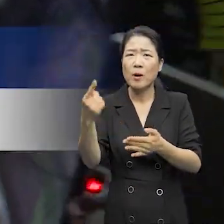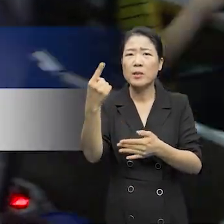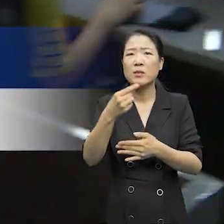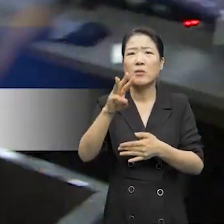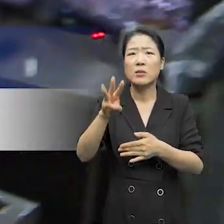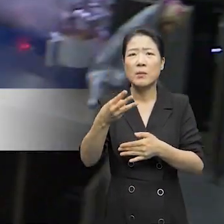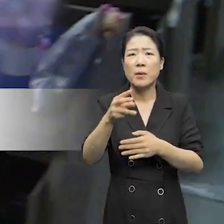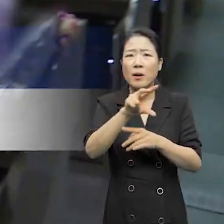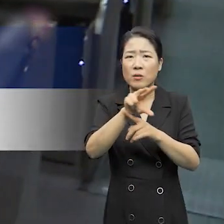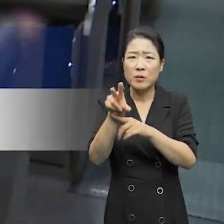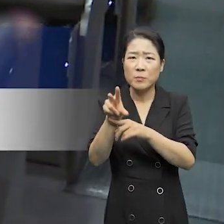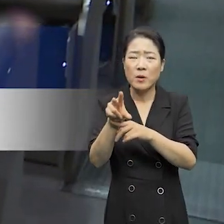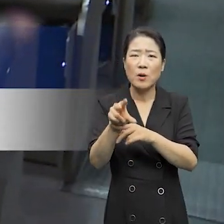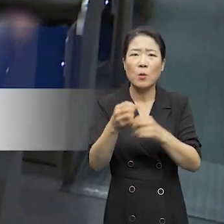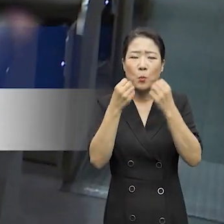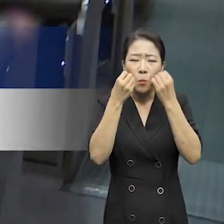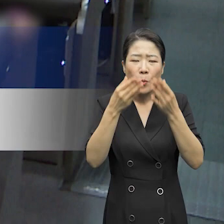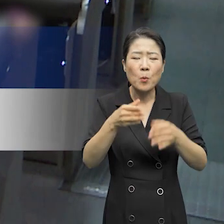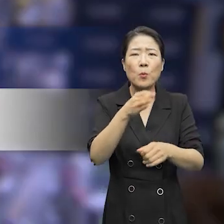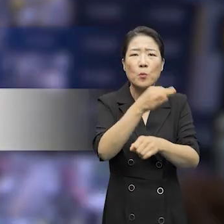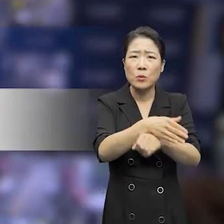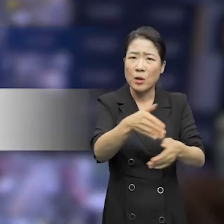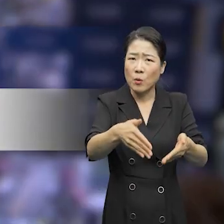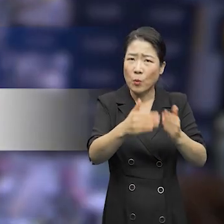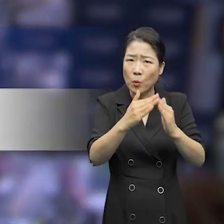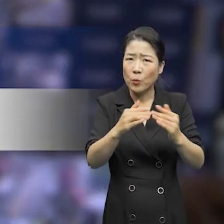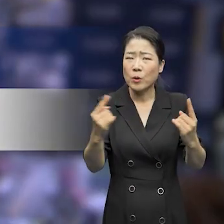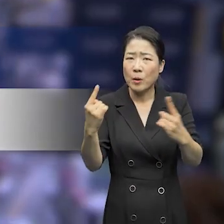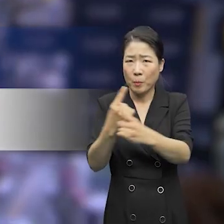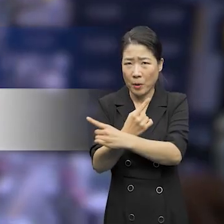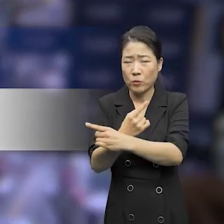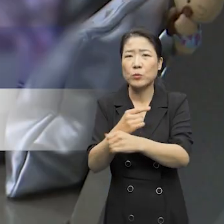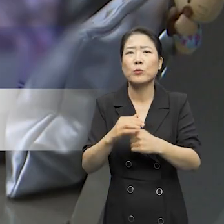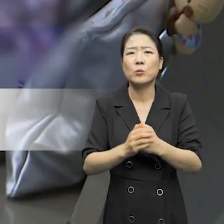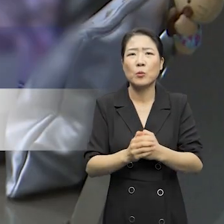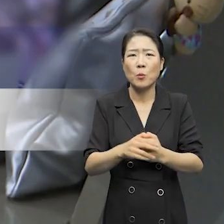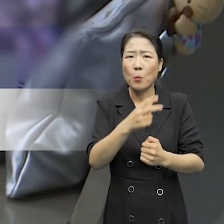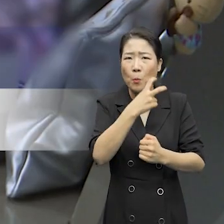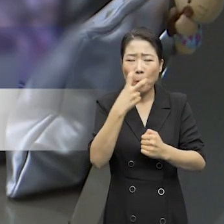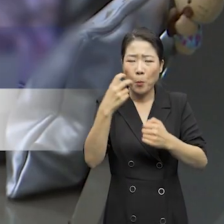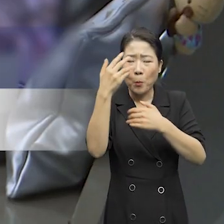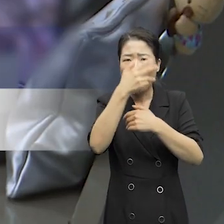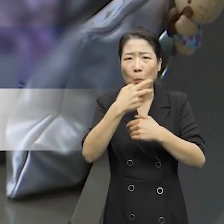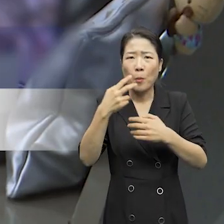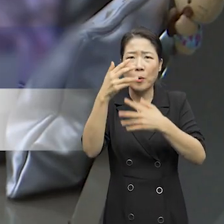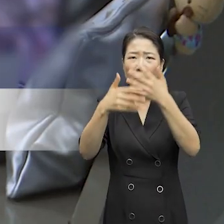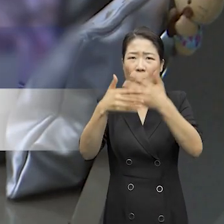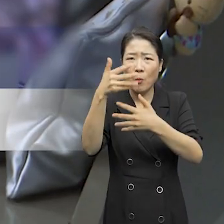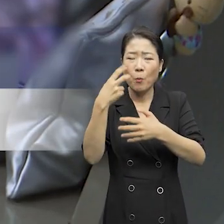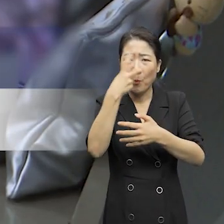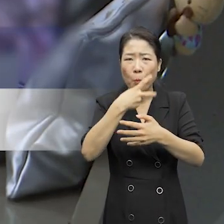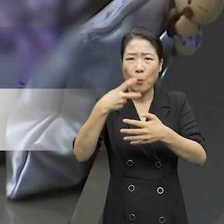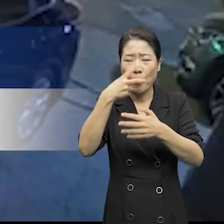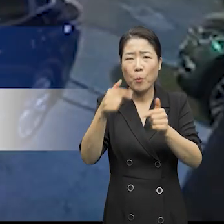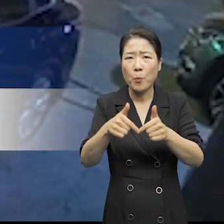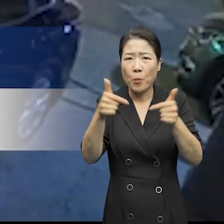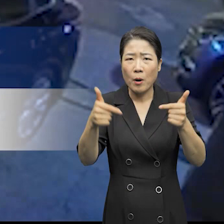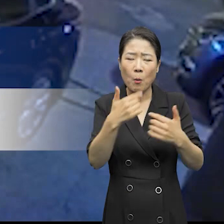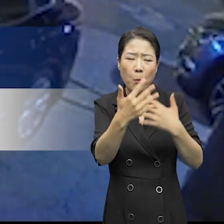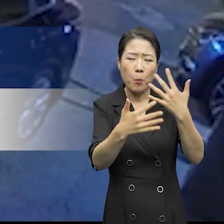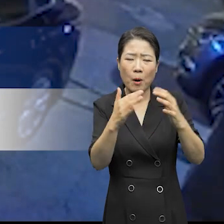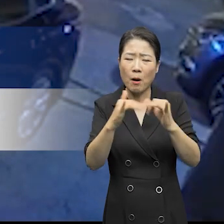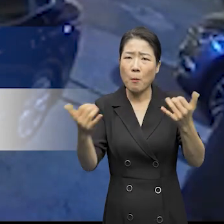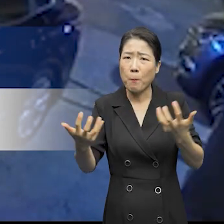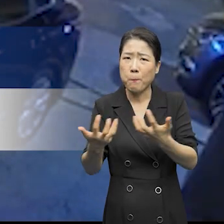1300여대의 cctv를 신규 설치하거나 이전 교체하고 지능형 영상 관제 시스템을 확충해